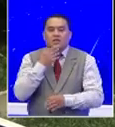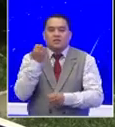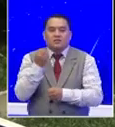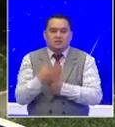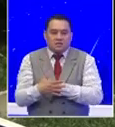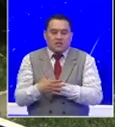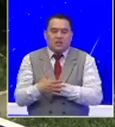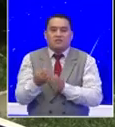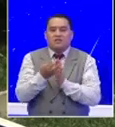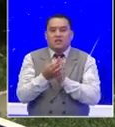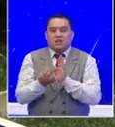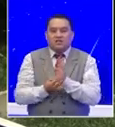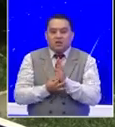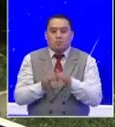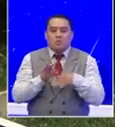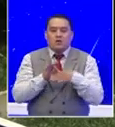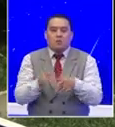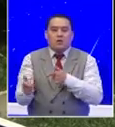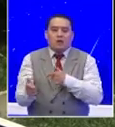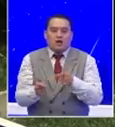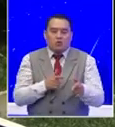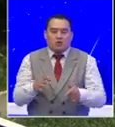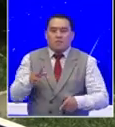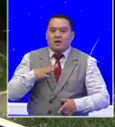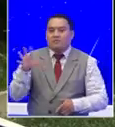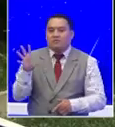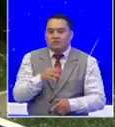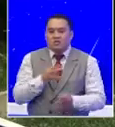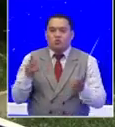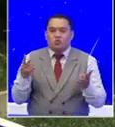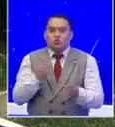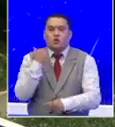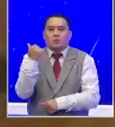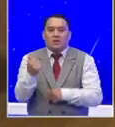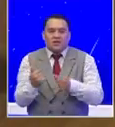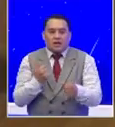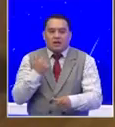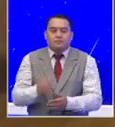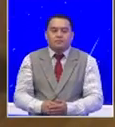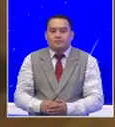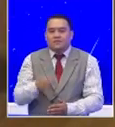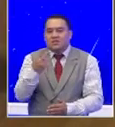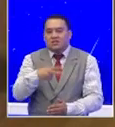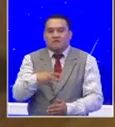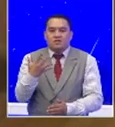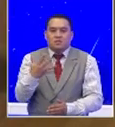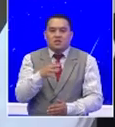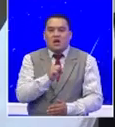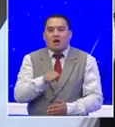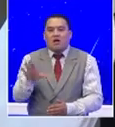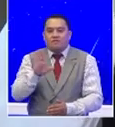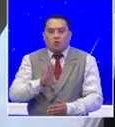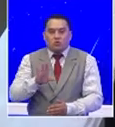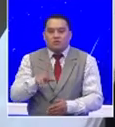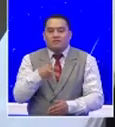центра тестирования они могли вести подготовку. Там были все необходимые материалы. До 25 августа видео из каждой аудитории